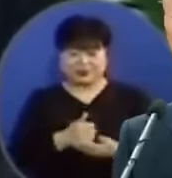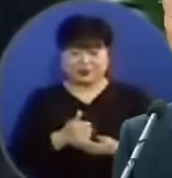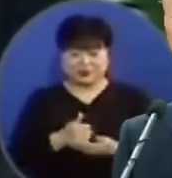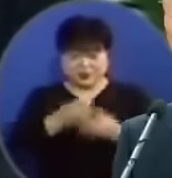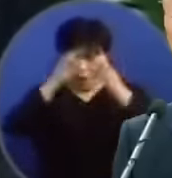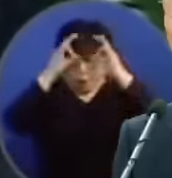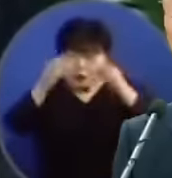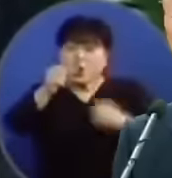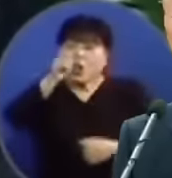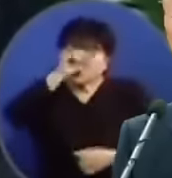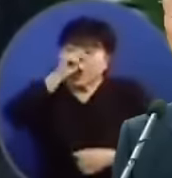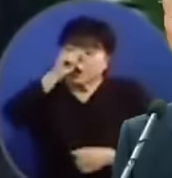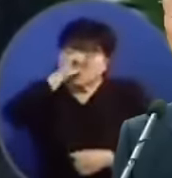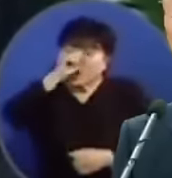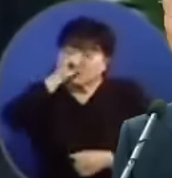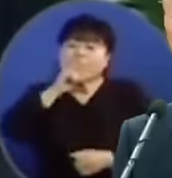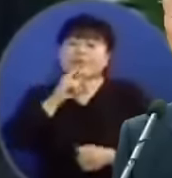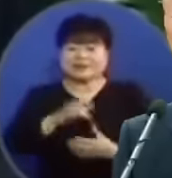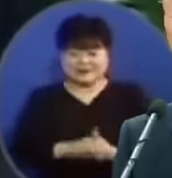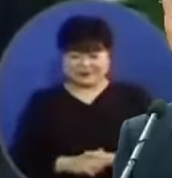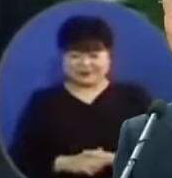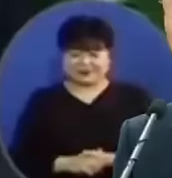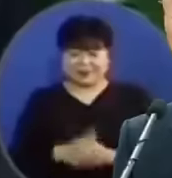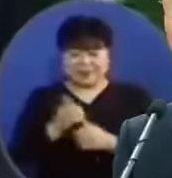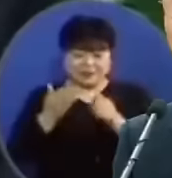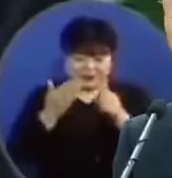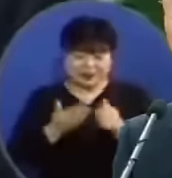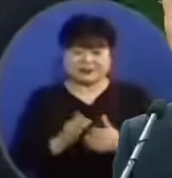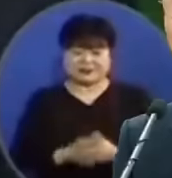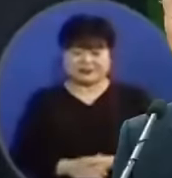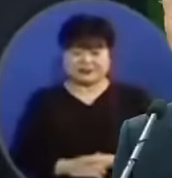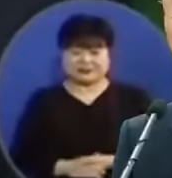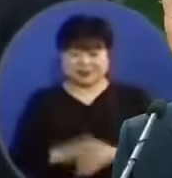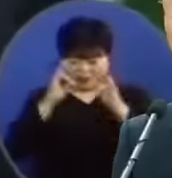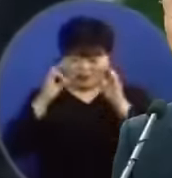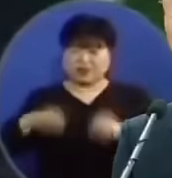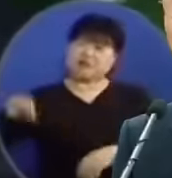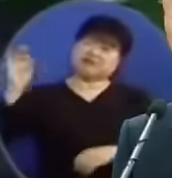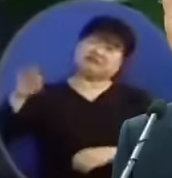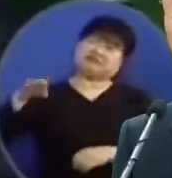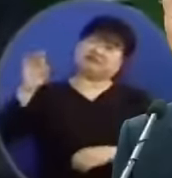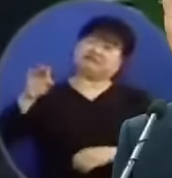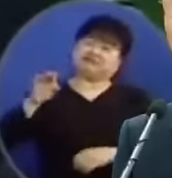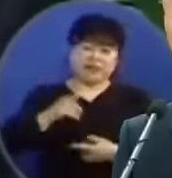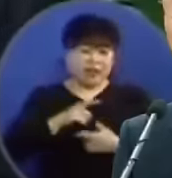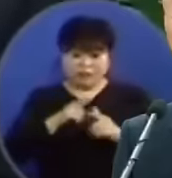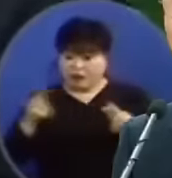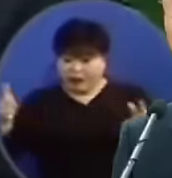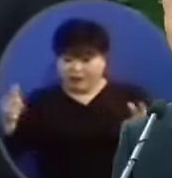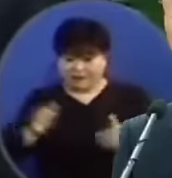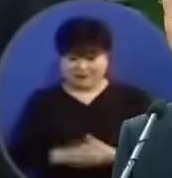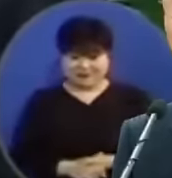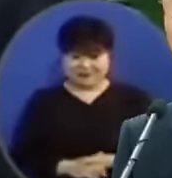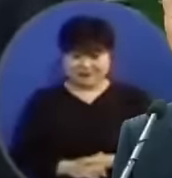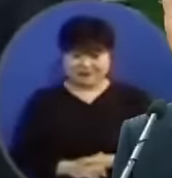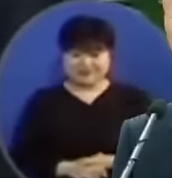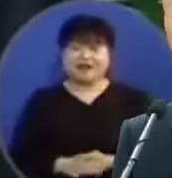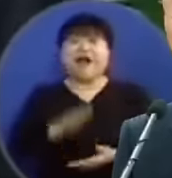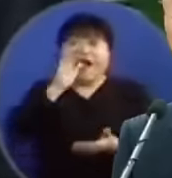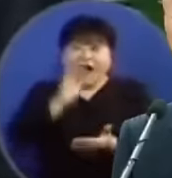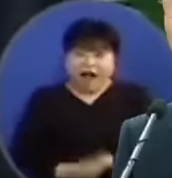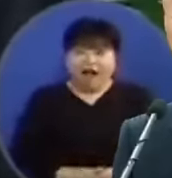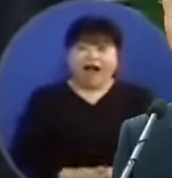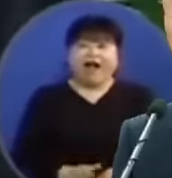주님께서 보시기에 좋았더라고 말씀하는 것입니다. 하나님이 그냥 보기에 뭐 좋았더라 뭐. 그래야 야